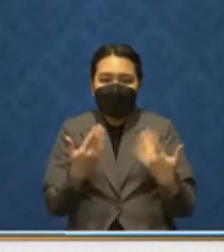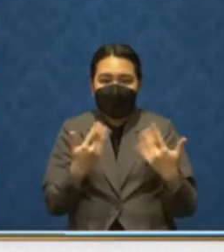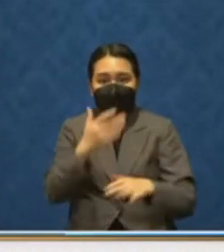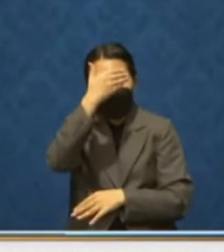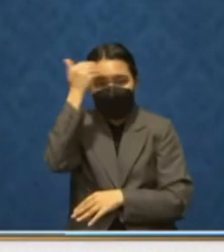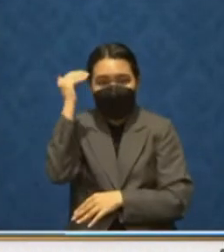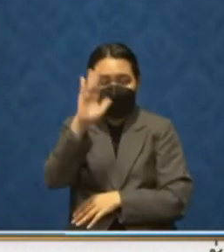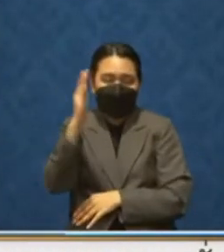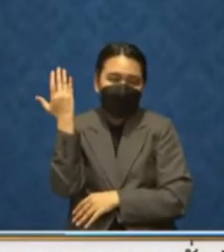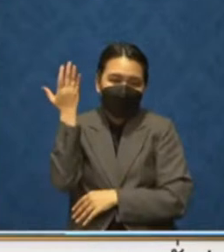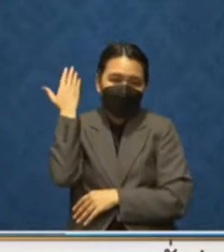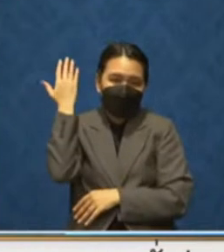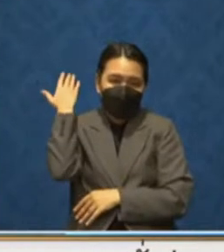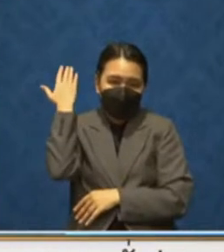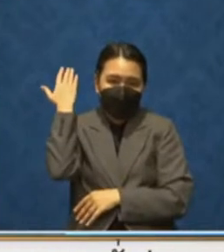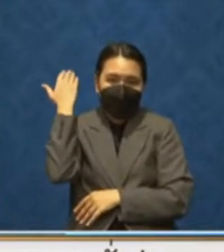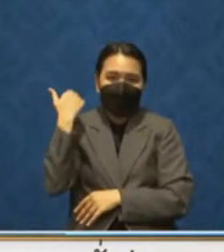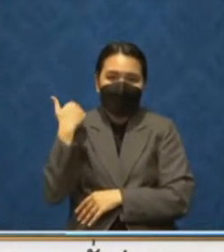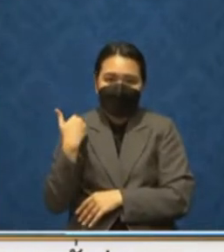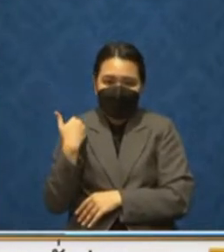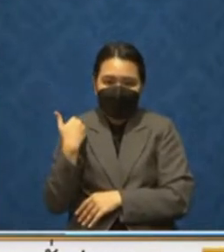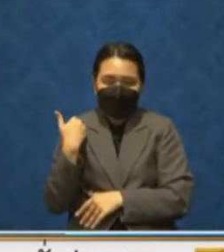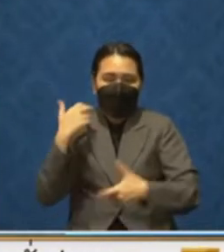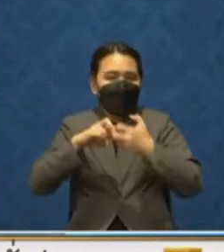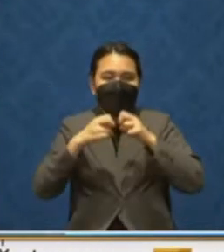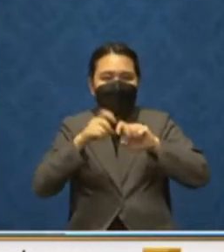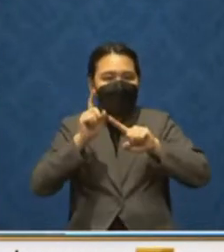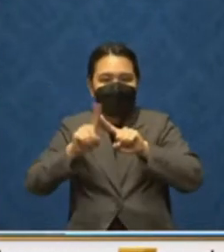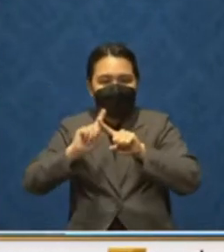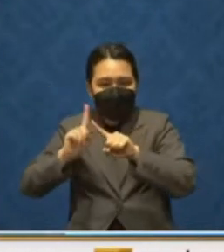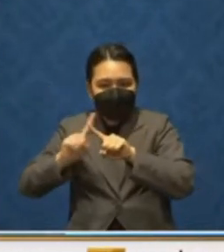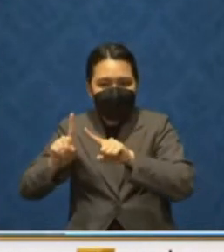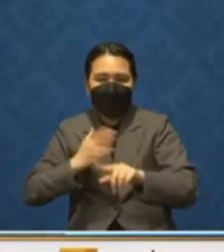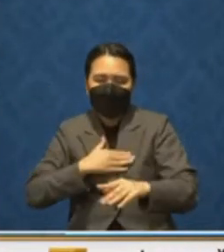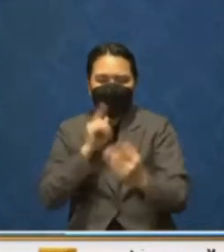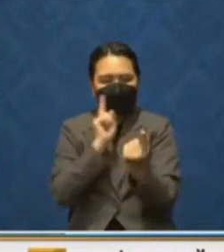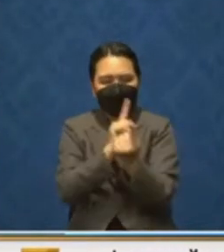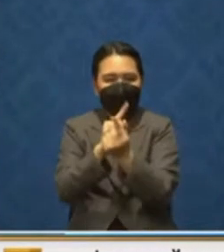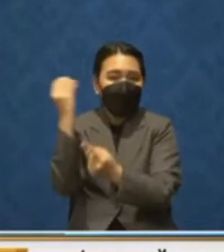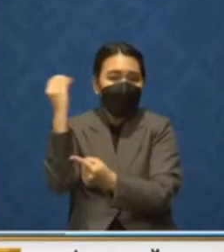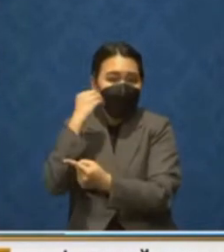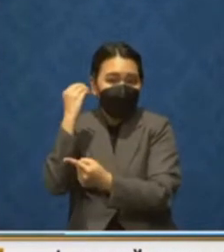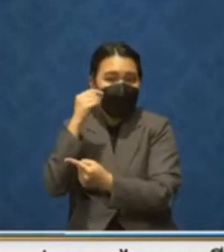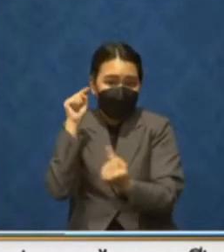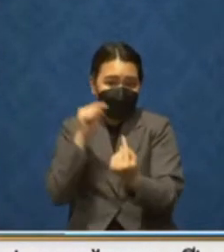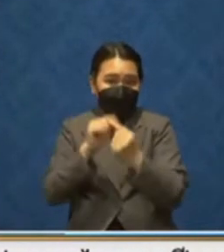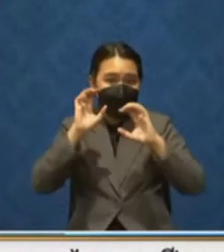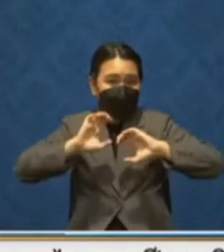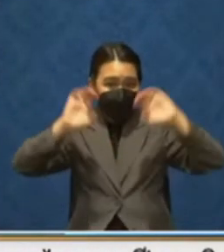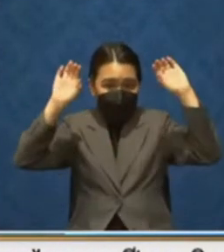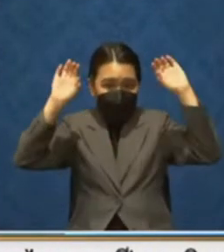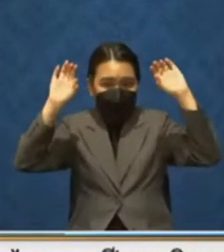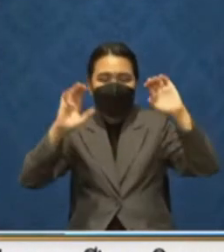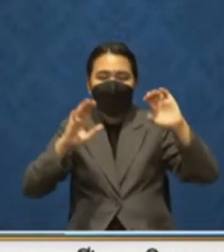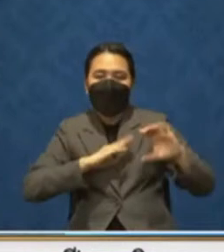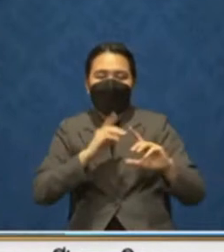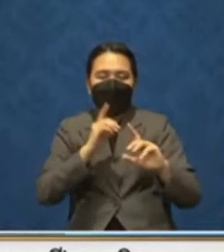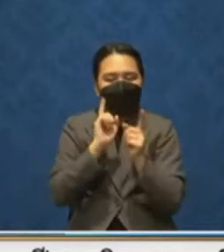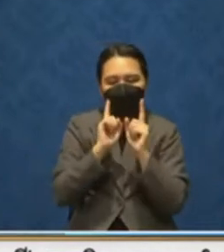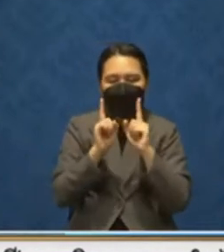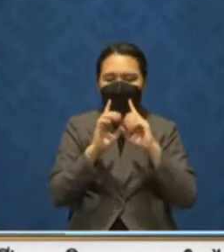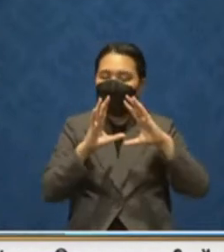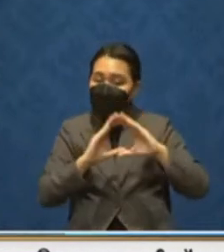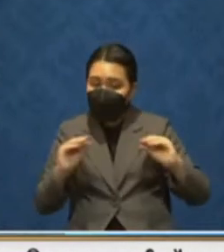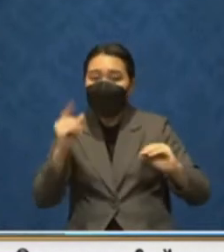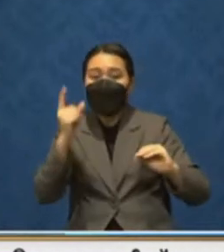ที่ผ่านมาก็มีการอยู่หลายประเภทด้วยกันเนี่ยผมว่าเจอกันทุกวันทุกวันกับทุกวันนะที่ทำเนี่ยผมก็ที่ขายไปพูดคุยกันในการเค้าก็ใจก็ปรับ